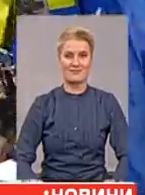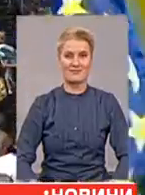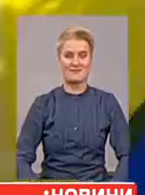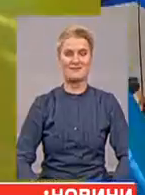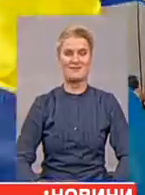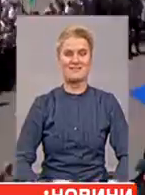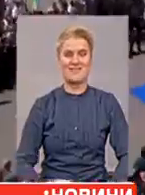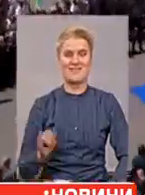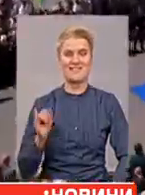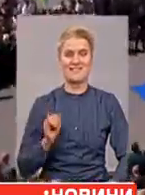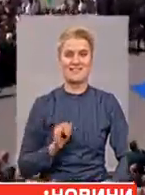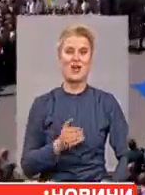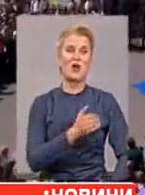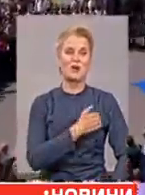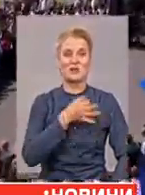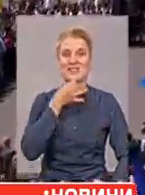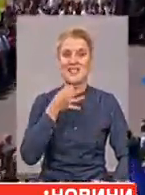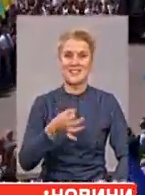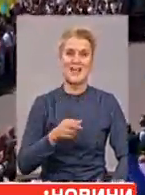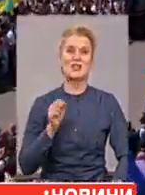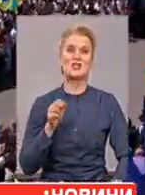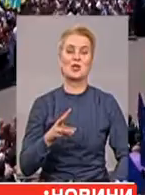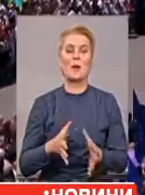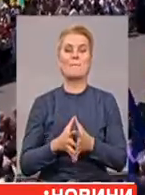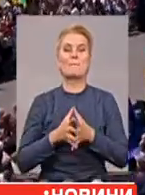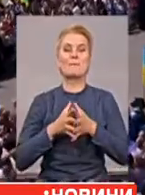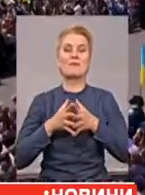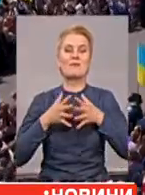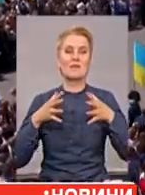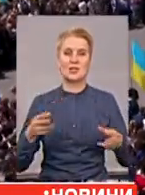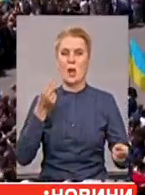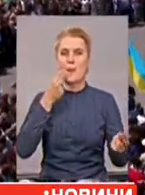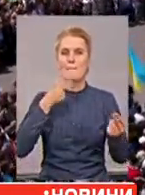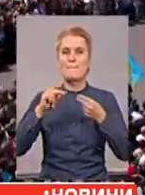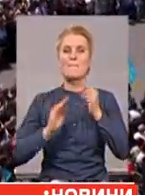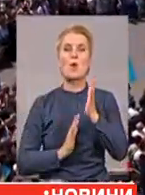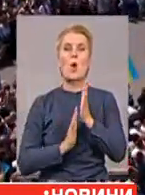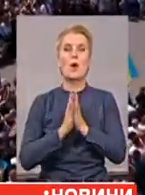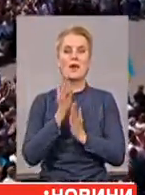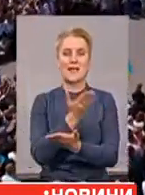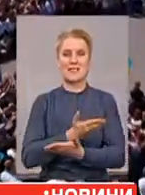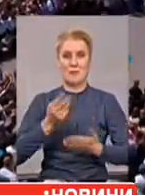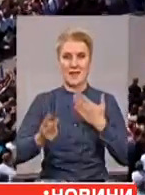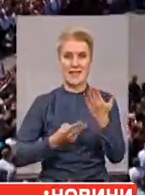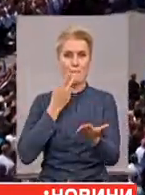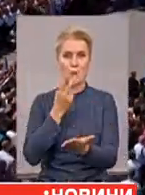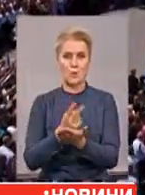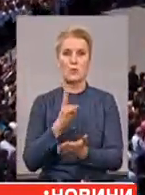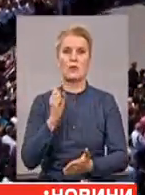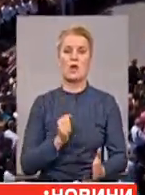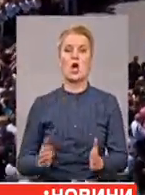І хочу сказати, що чим більший прогрес ми демонструємо на шляху реформ,